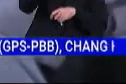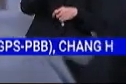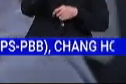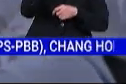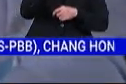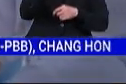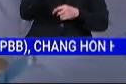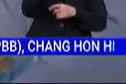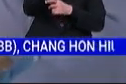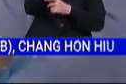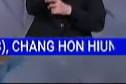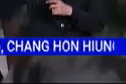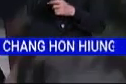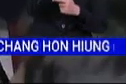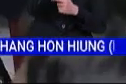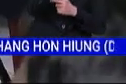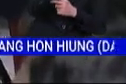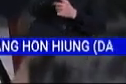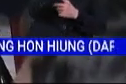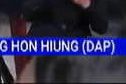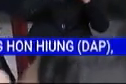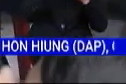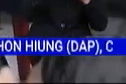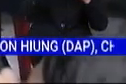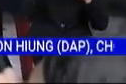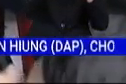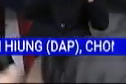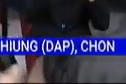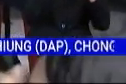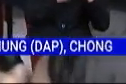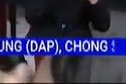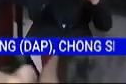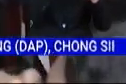ppad semut cara BPR Kompas dan PPL bakar batu